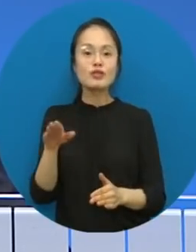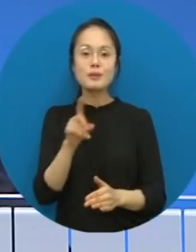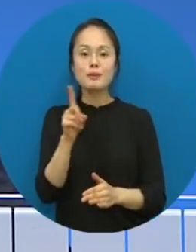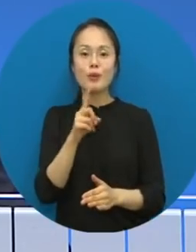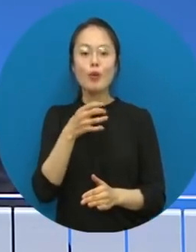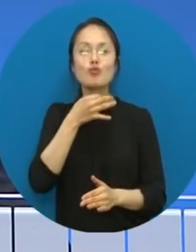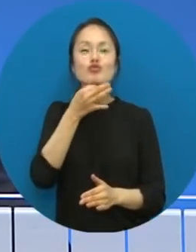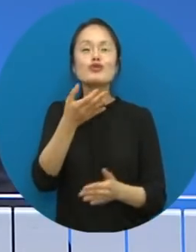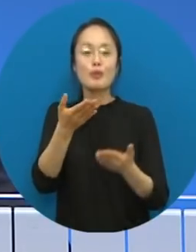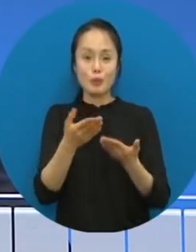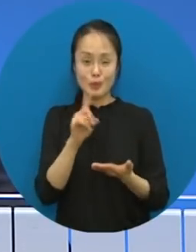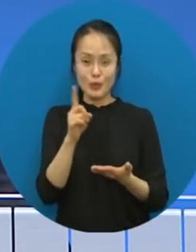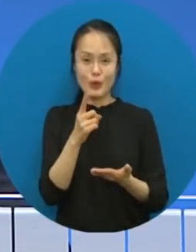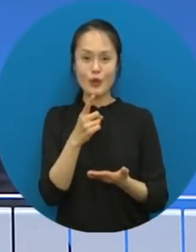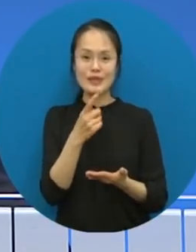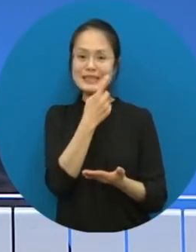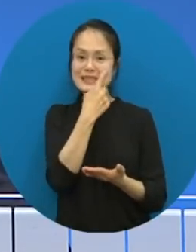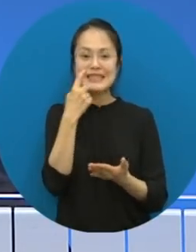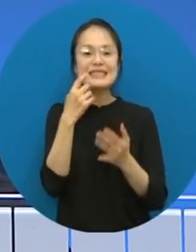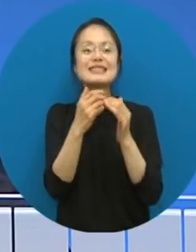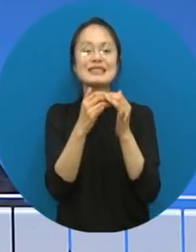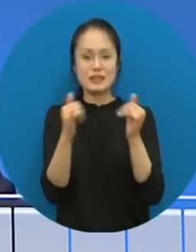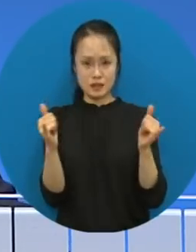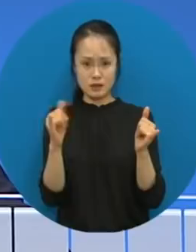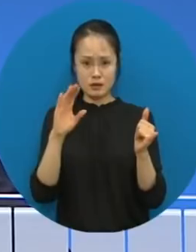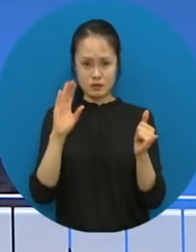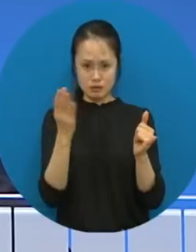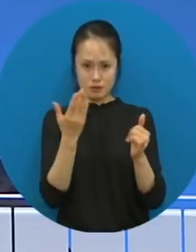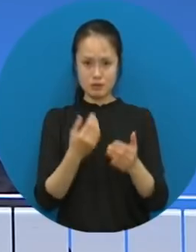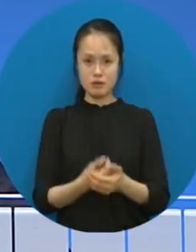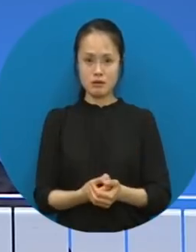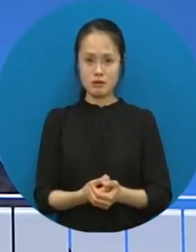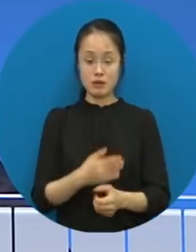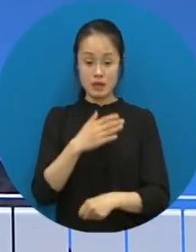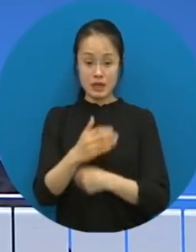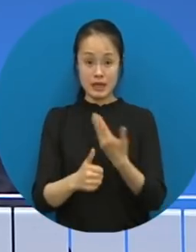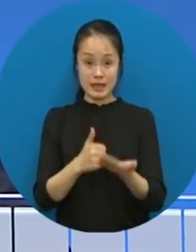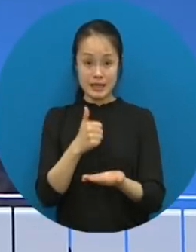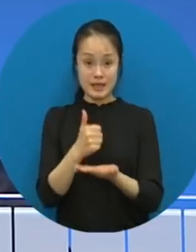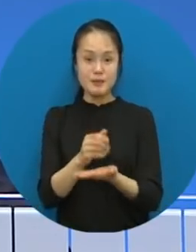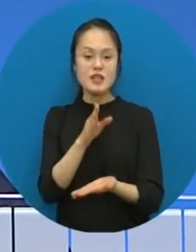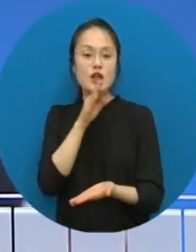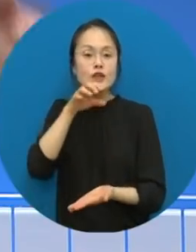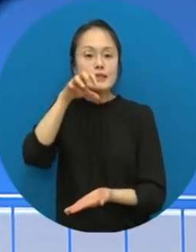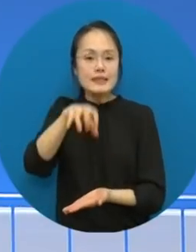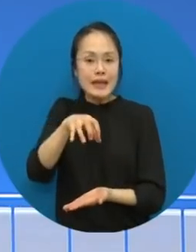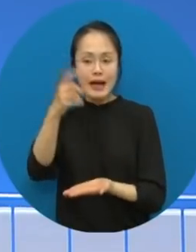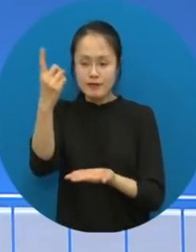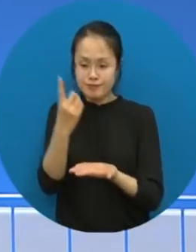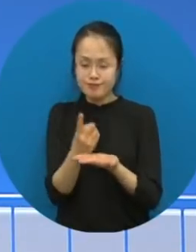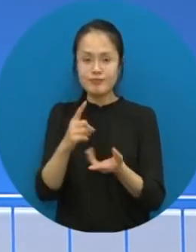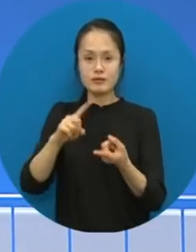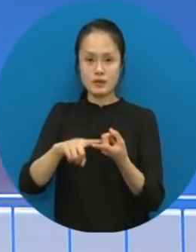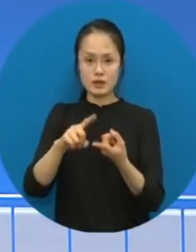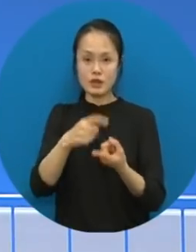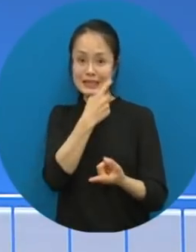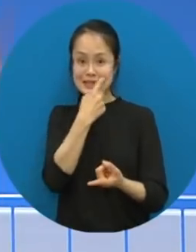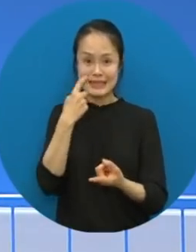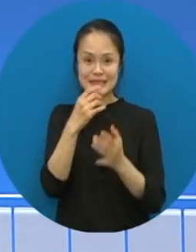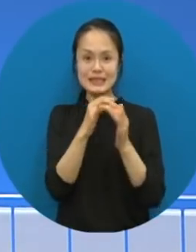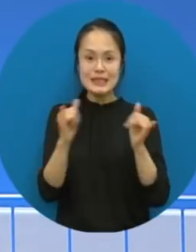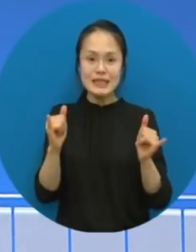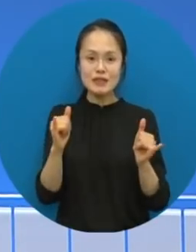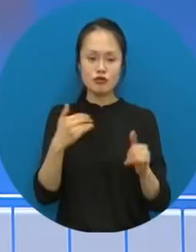아닙니다. 하나님이 계신 현장에 그 하나님을 보는 자라는 겁니다. Eyewitness. 난 거기에